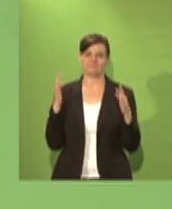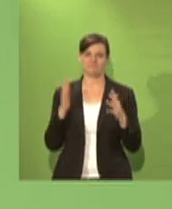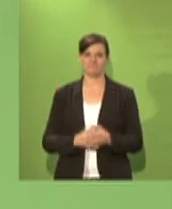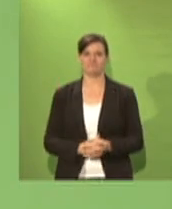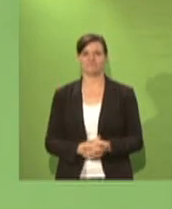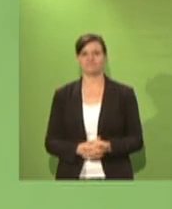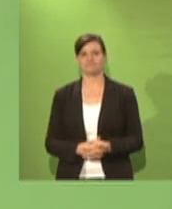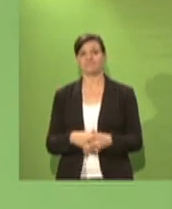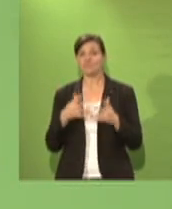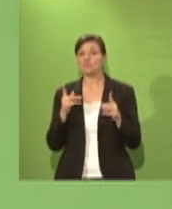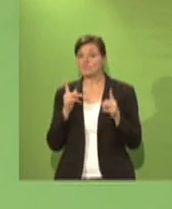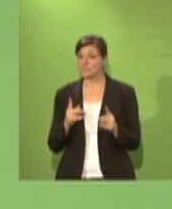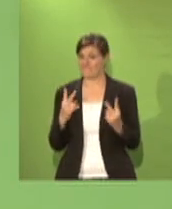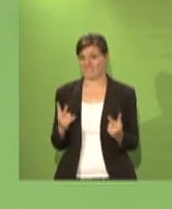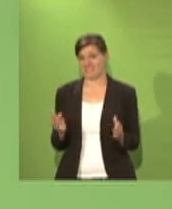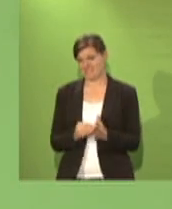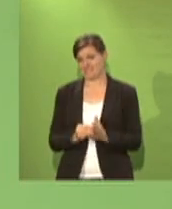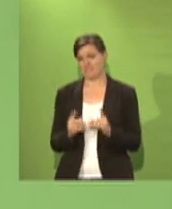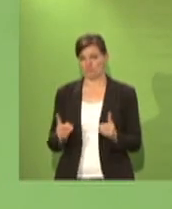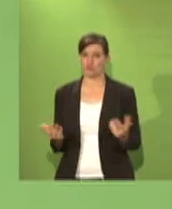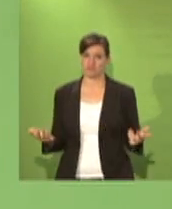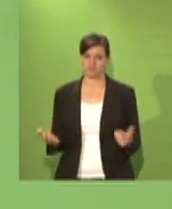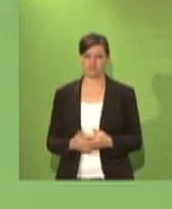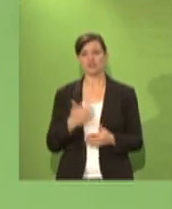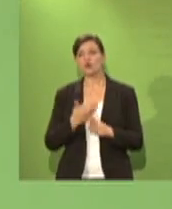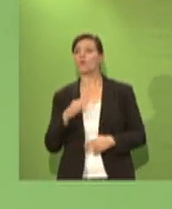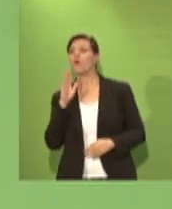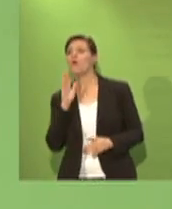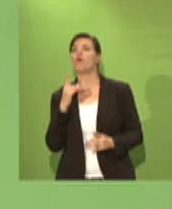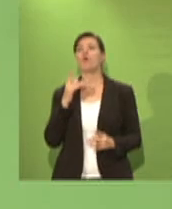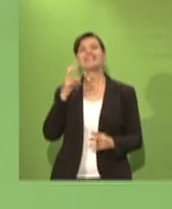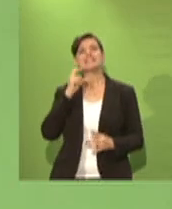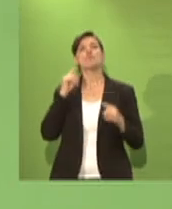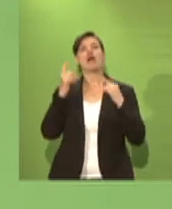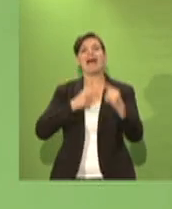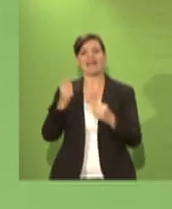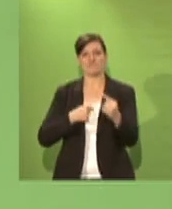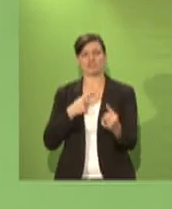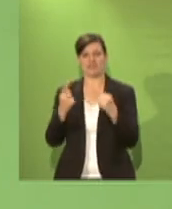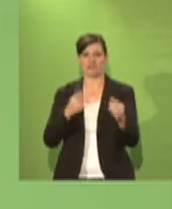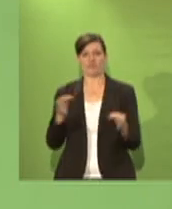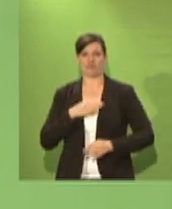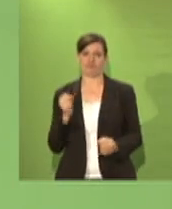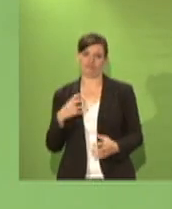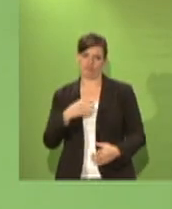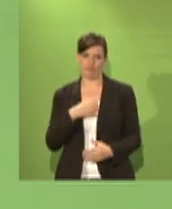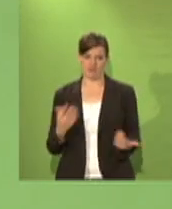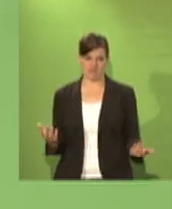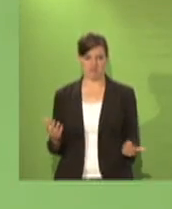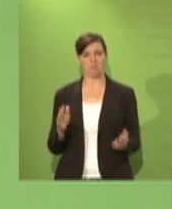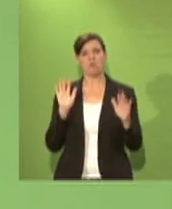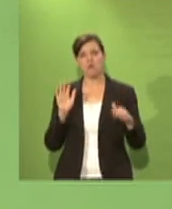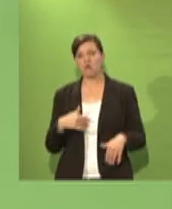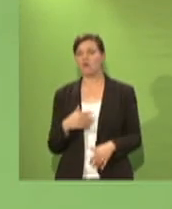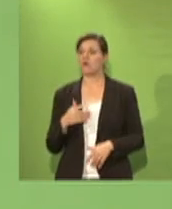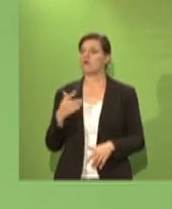Das muss die Prämisse sein. Und da haben wir schon öfter gehört, die demografische Entwicklung macht uns da Probleme. Probleme in höheren Anteilen an